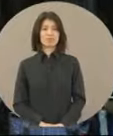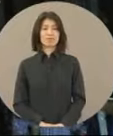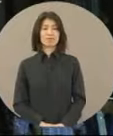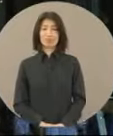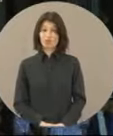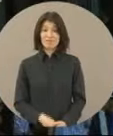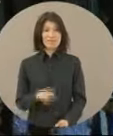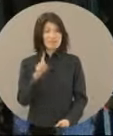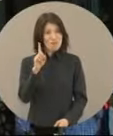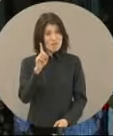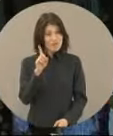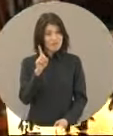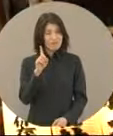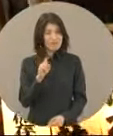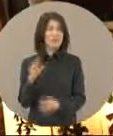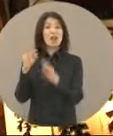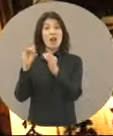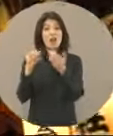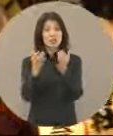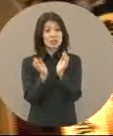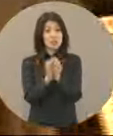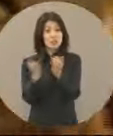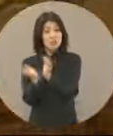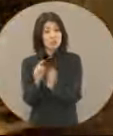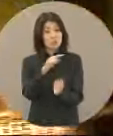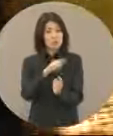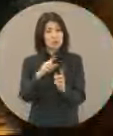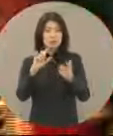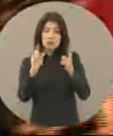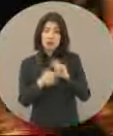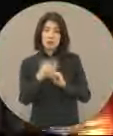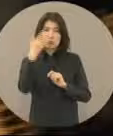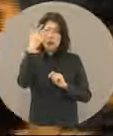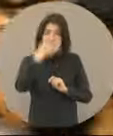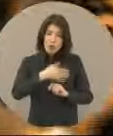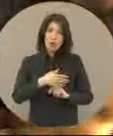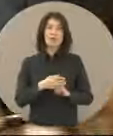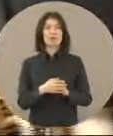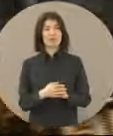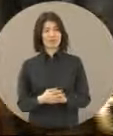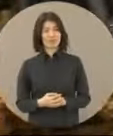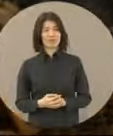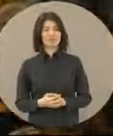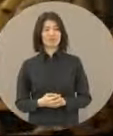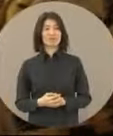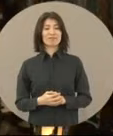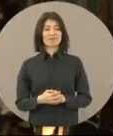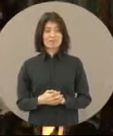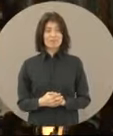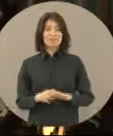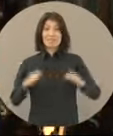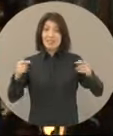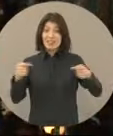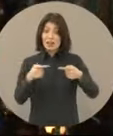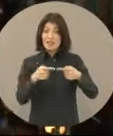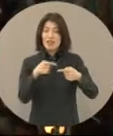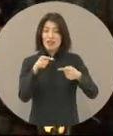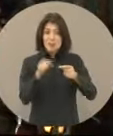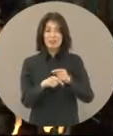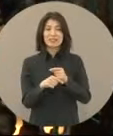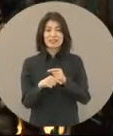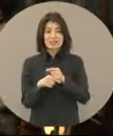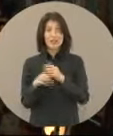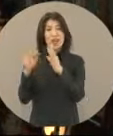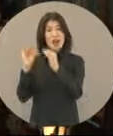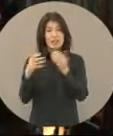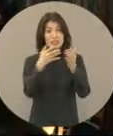いかがでしたか？それぞれの音色に違った味わいがありますね。クライマックスの引っかわせで華麗な演